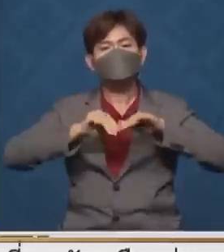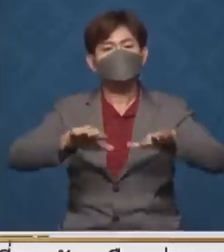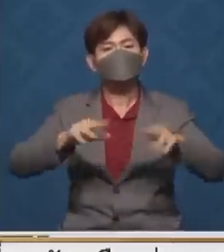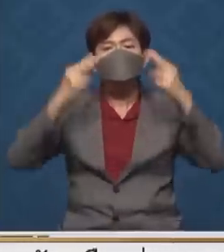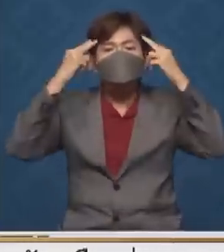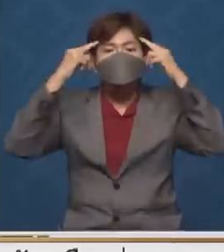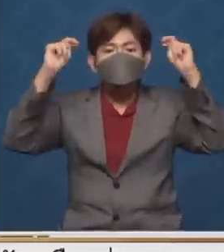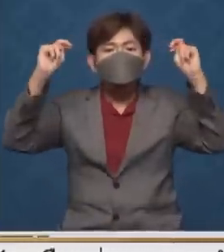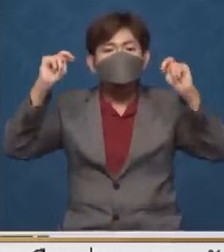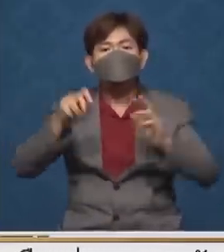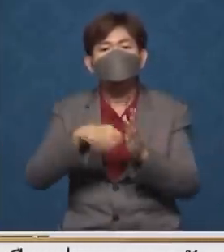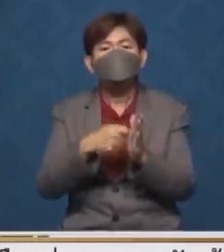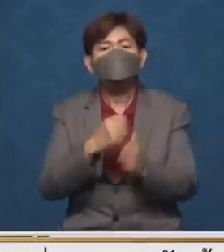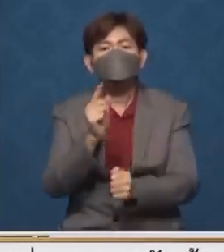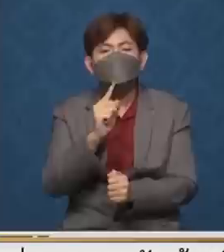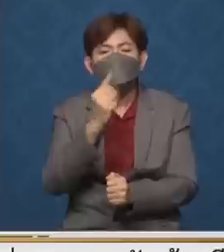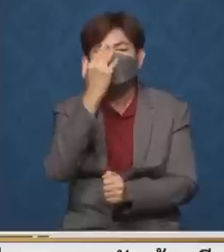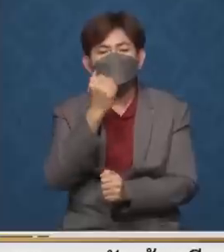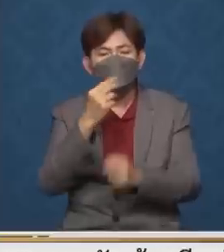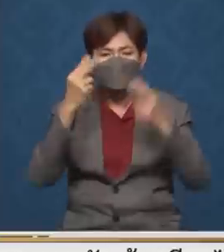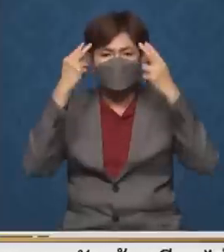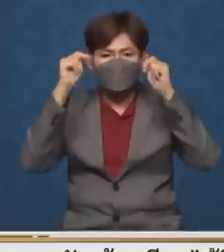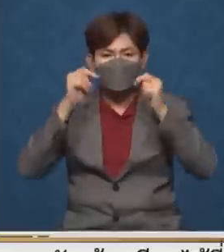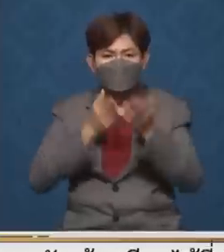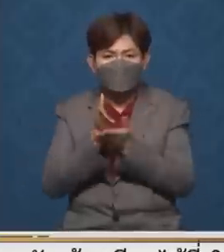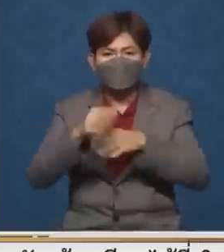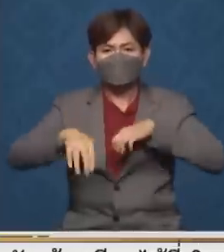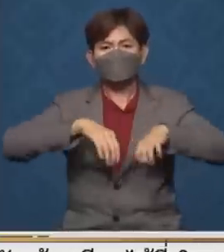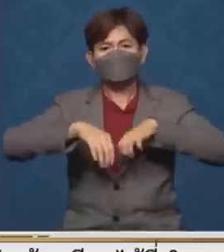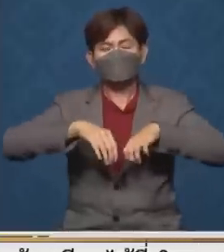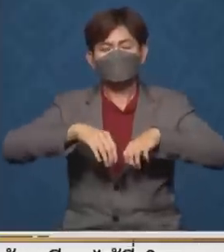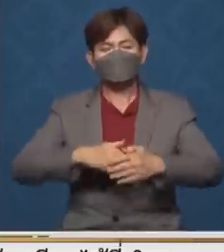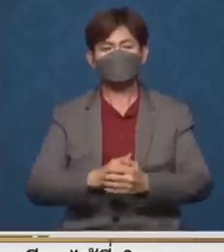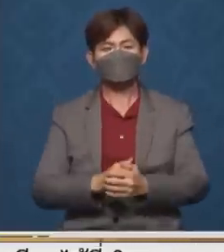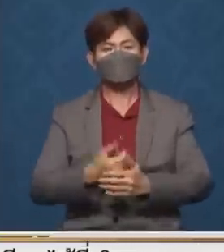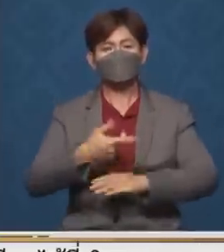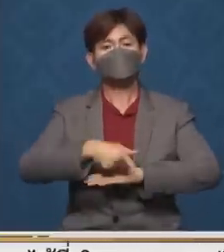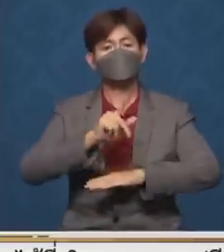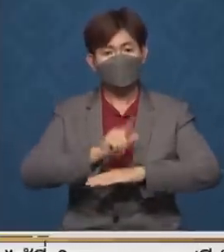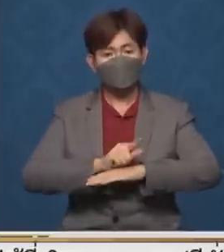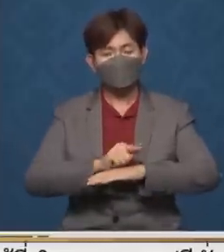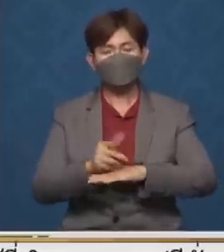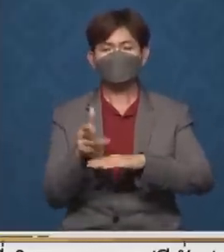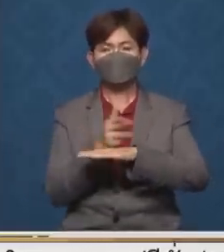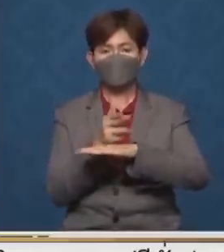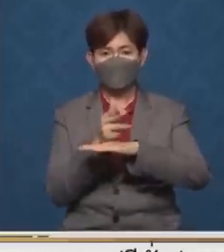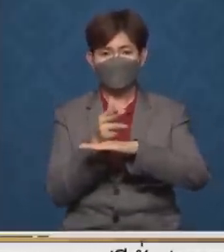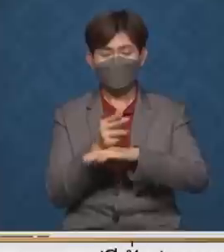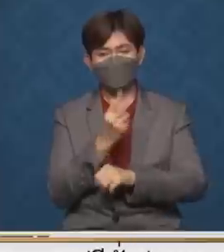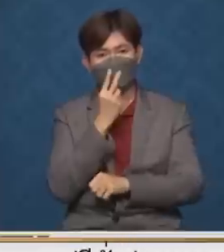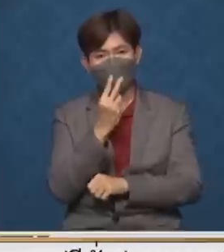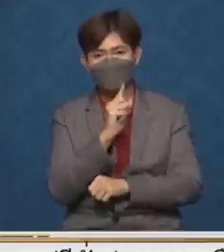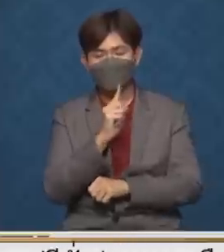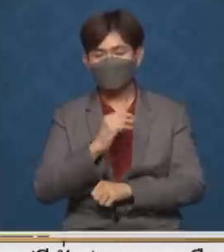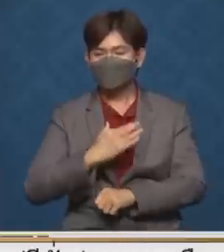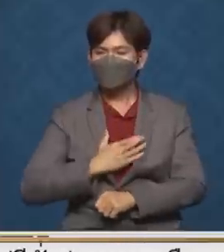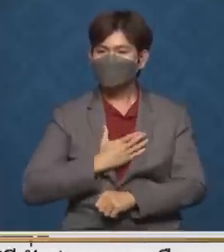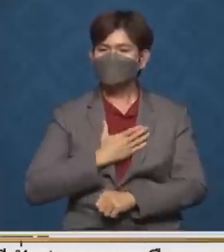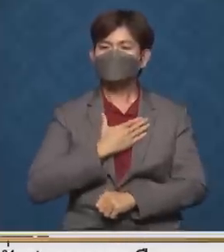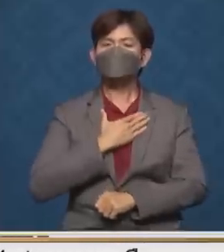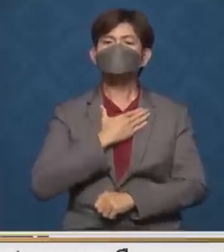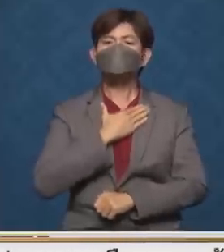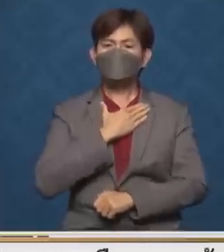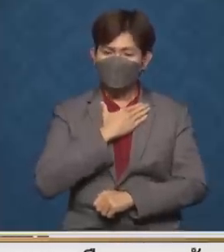นายกรัฐมนตีที่เรียกได้วาอยู่ในฝ่ายบริหารถ้ประทานครั ในคิปวดีโอนี้พูดได้อย่างภาคภูมิใจ